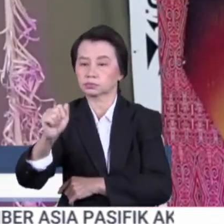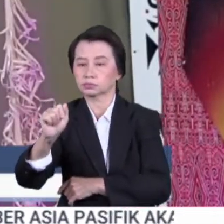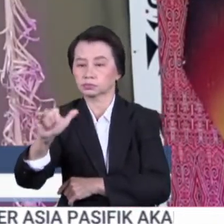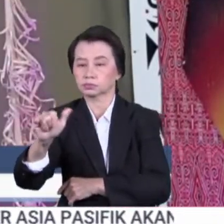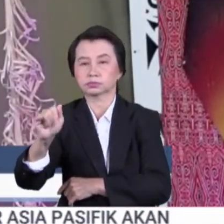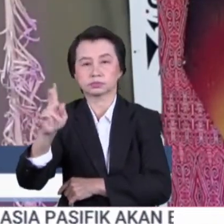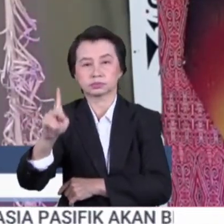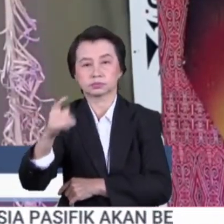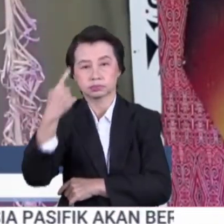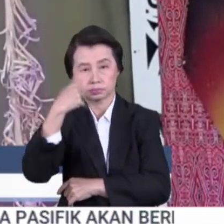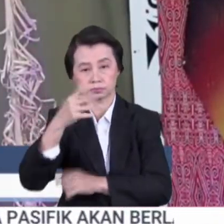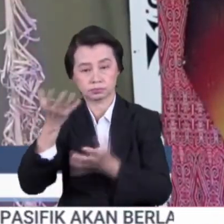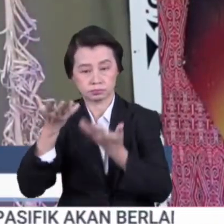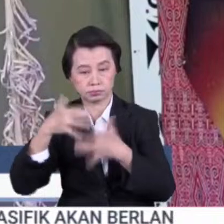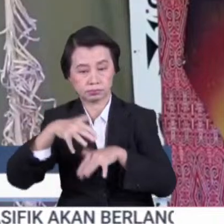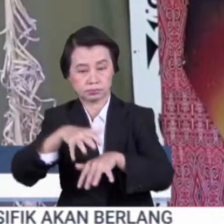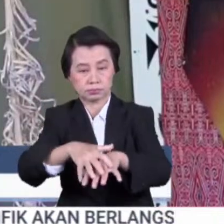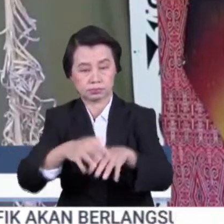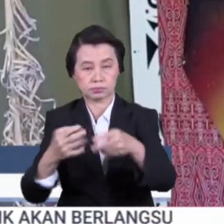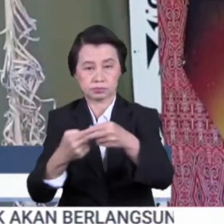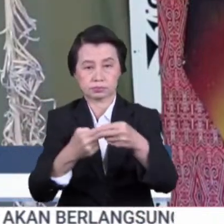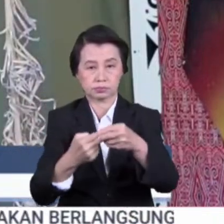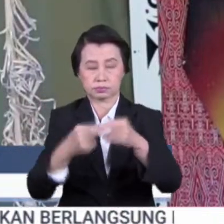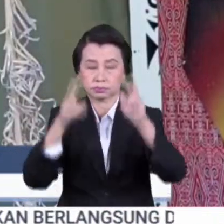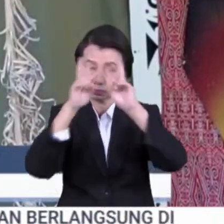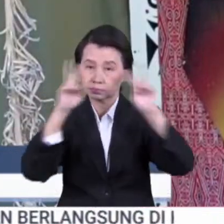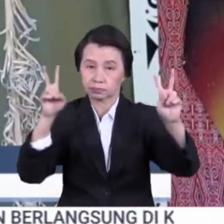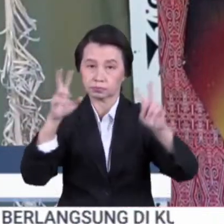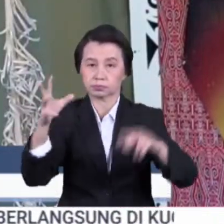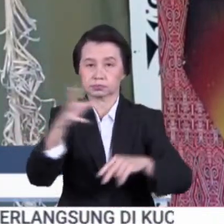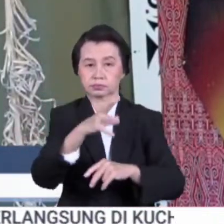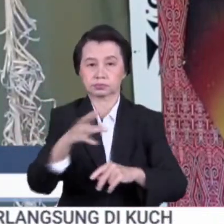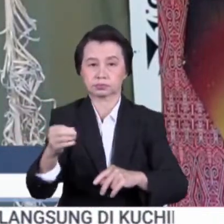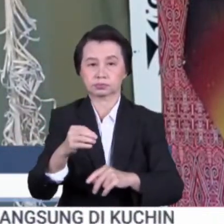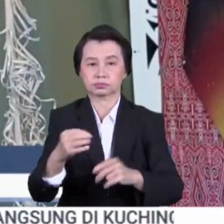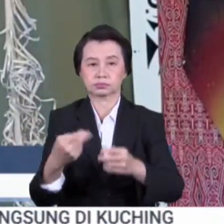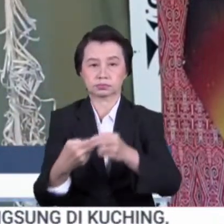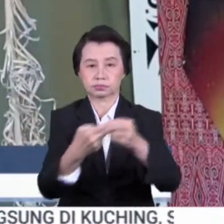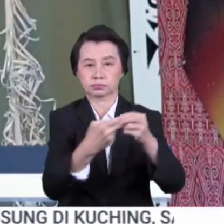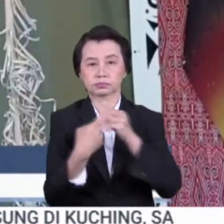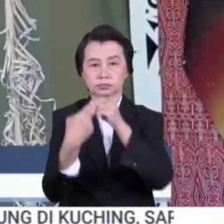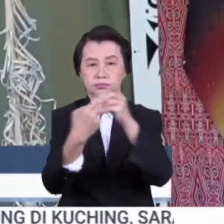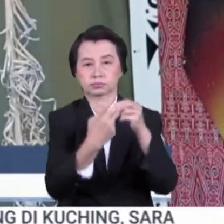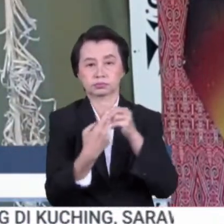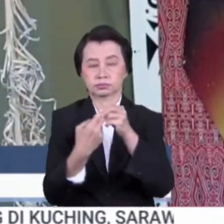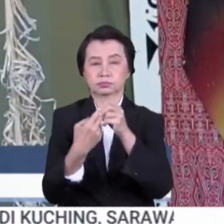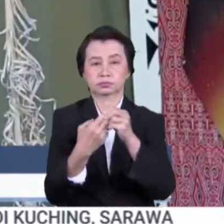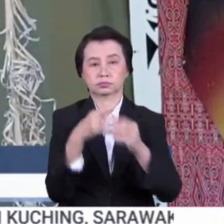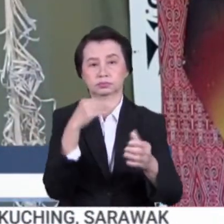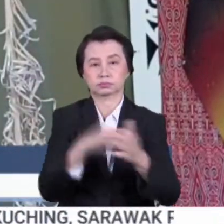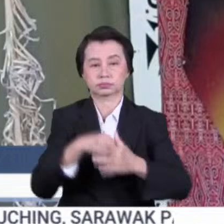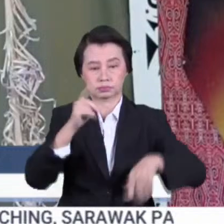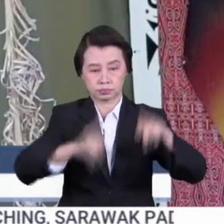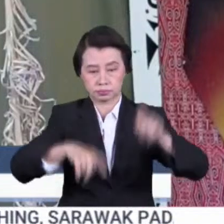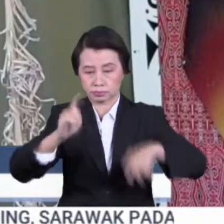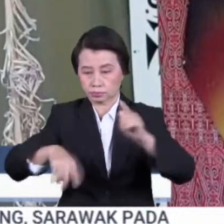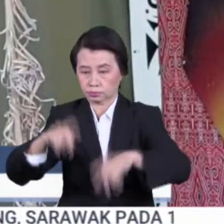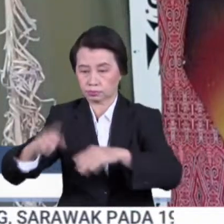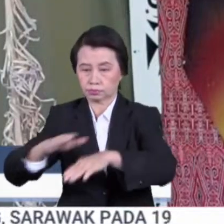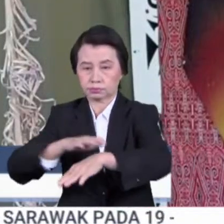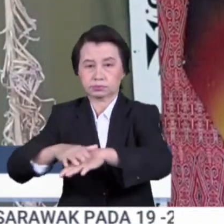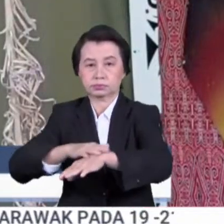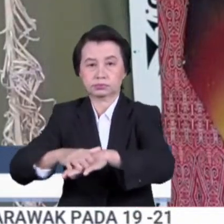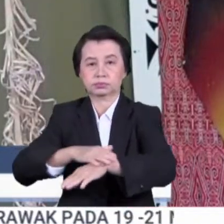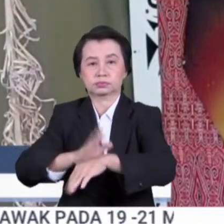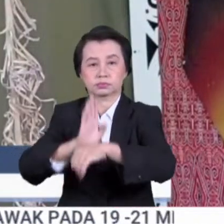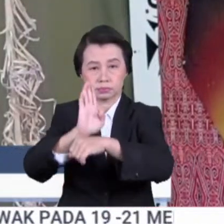semangat perpaduan, keharmonian dan bersatu padu dalam kepelbagaian